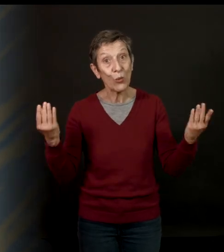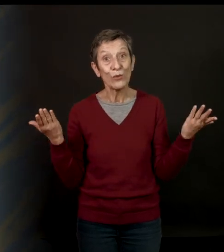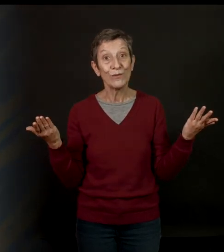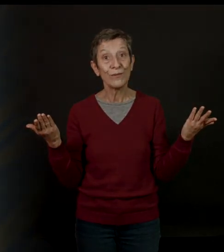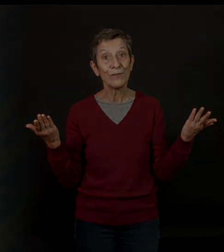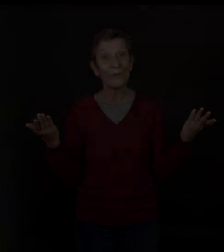Merci beaucoup. Merci beaucoup. Merci